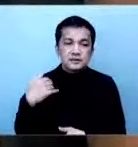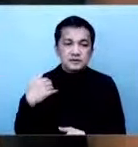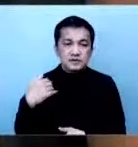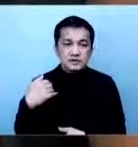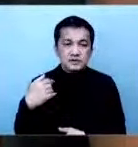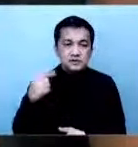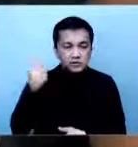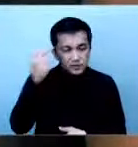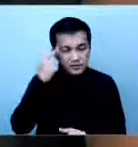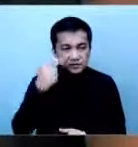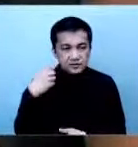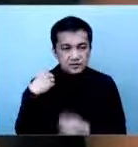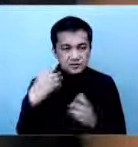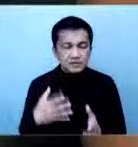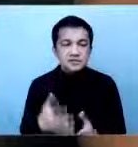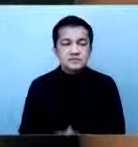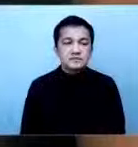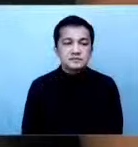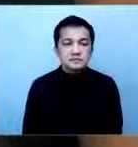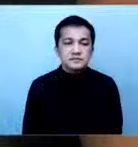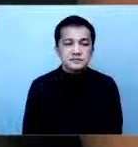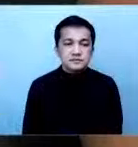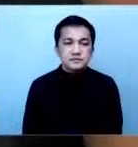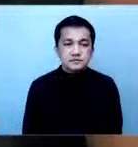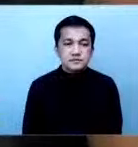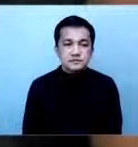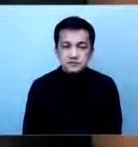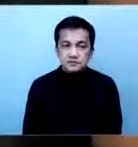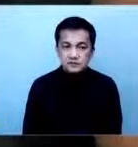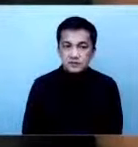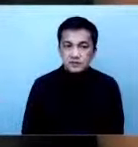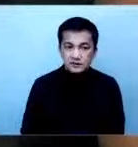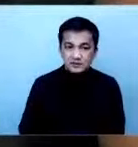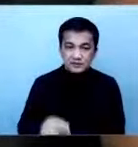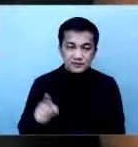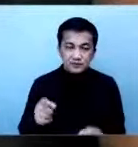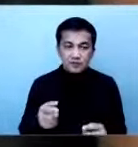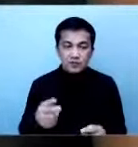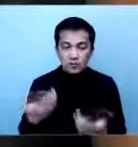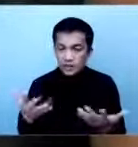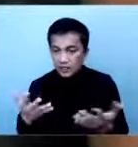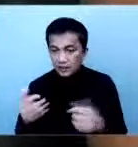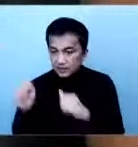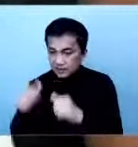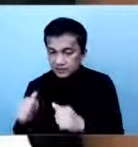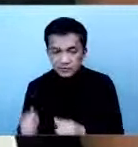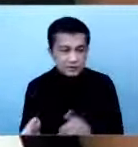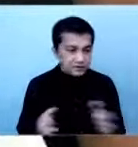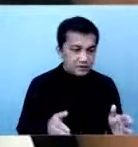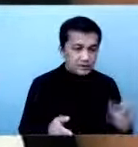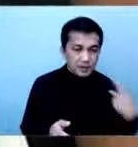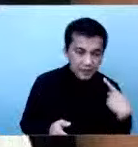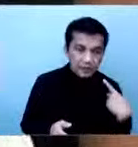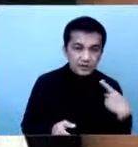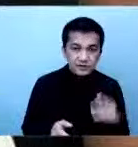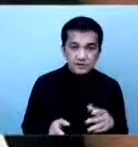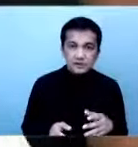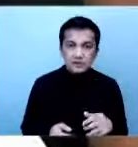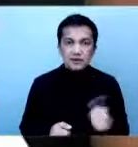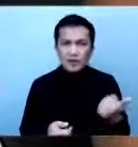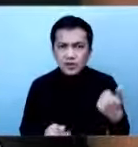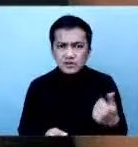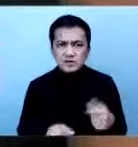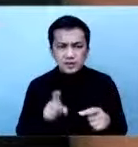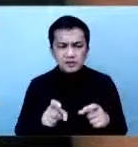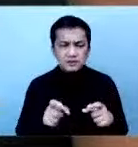government official Uh under the previous administration There's no such agreement sabi naman ng isa no there is and we should honor it sabi